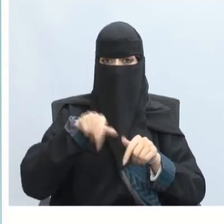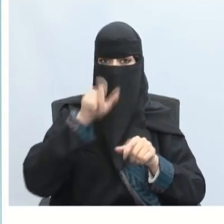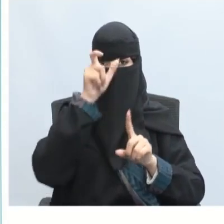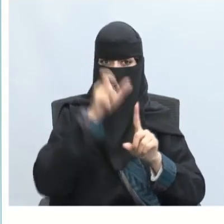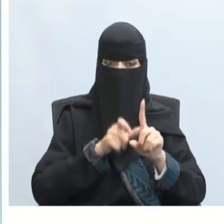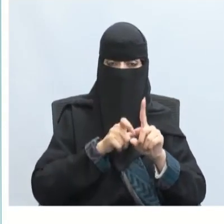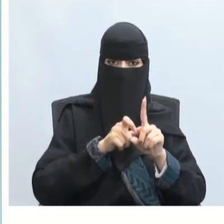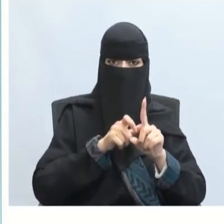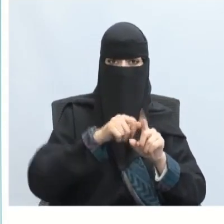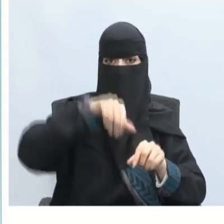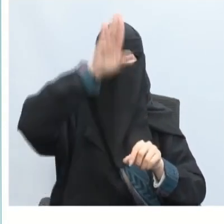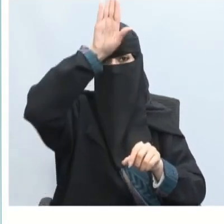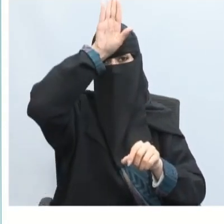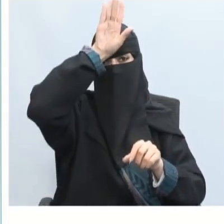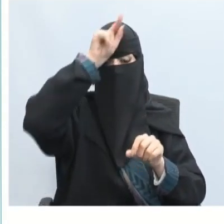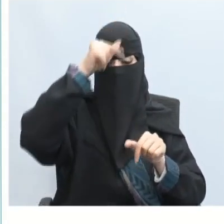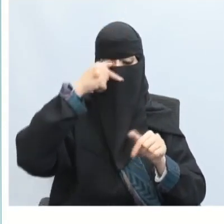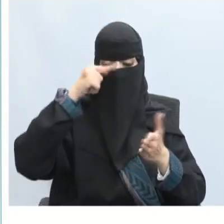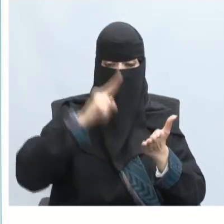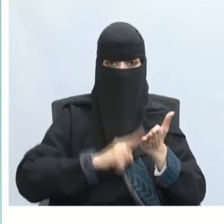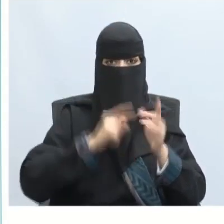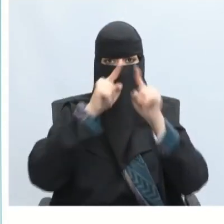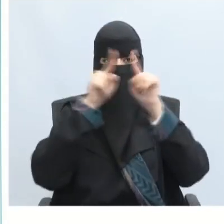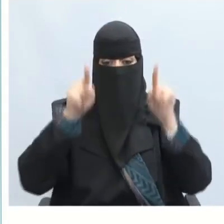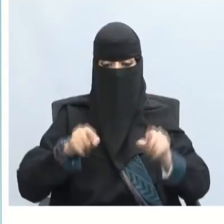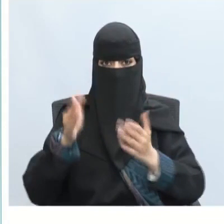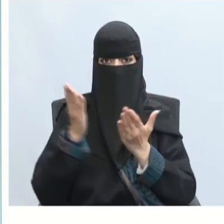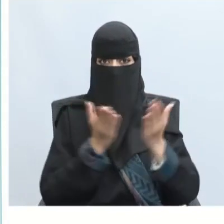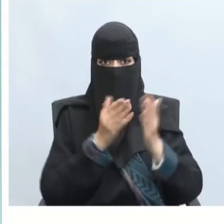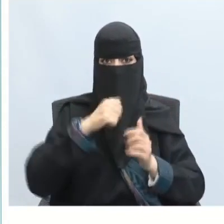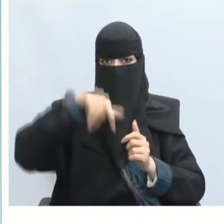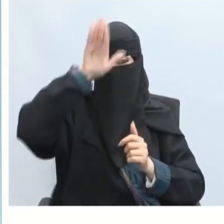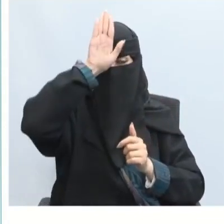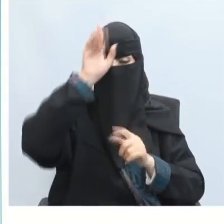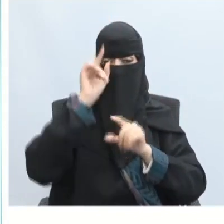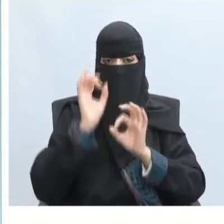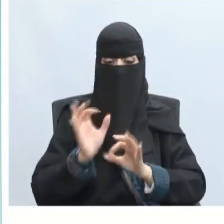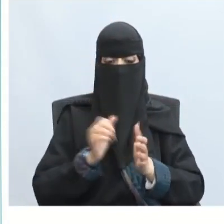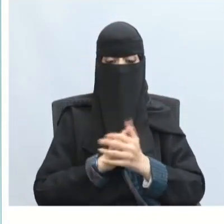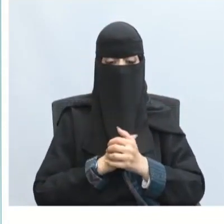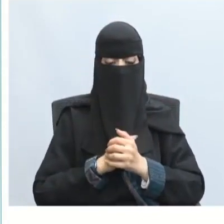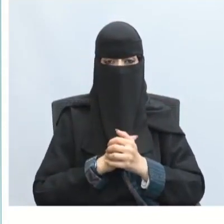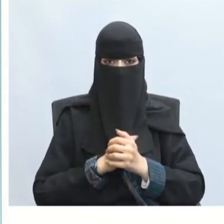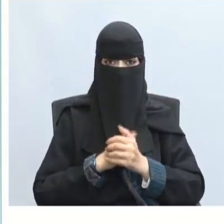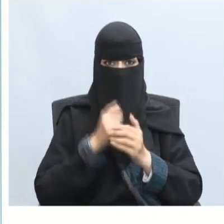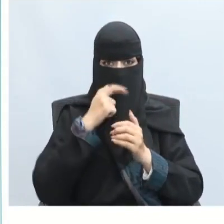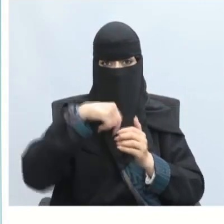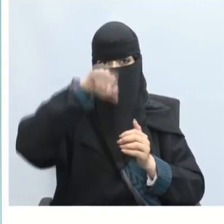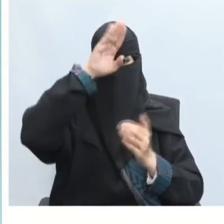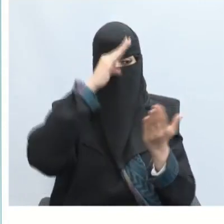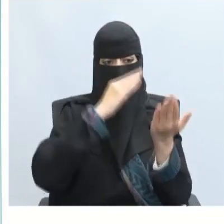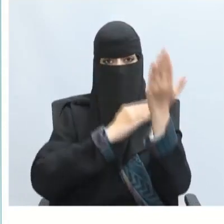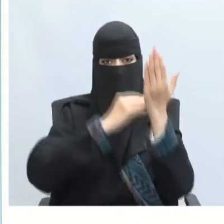النظام من قبل الملك بموجب مرسوم ملكي من قبل الملك بموجب